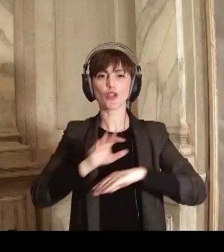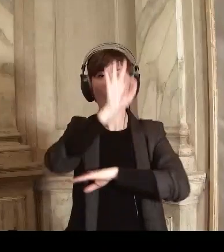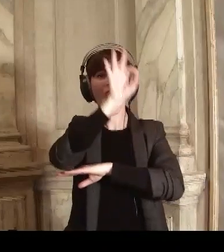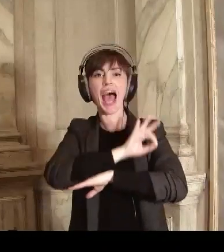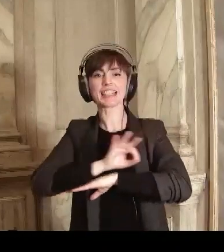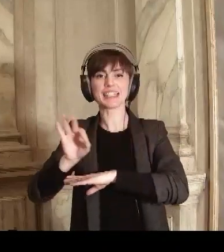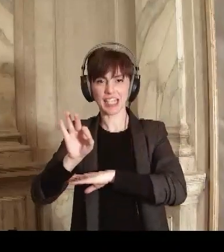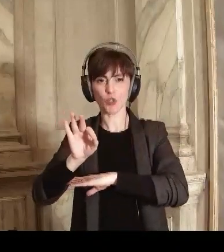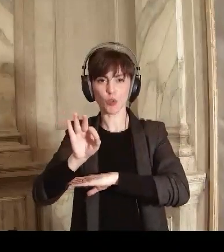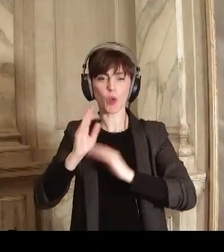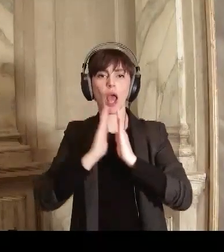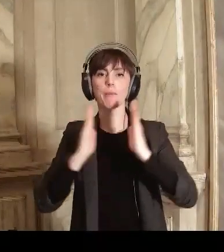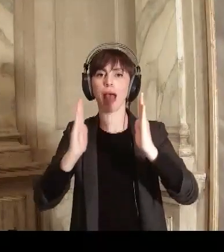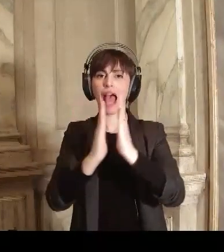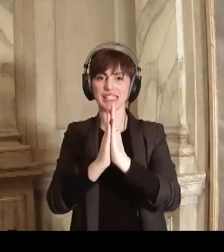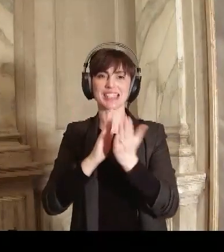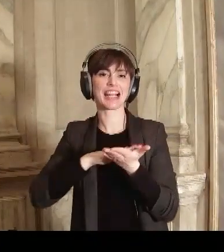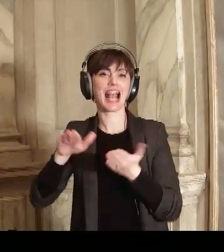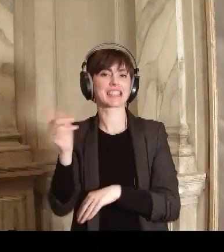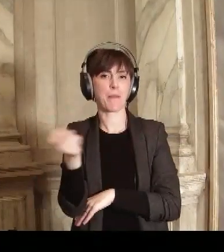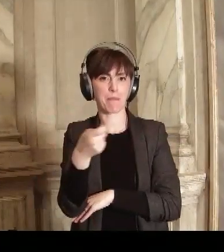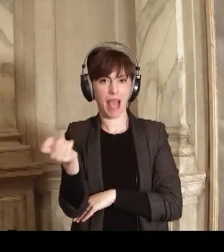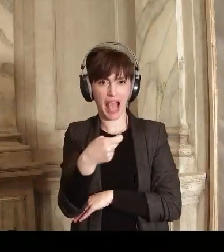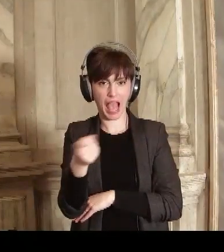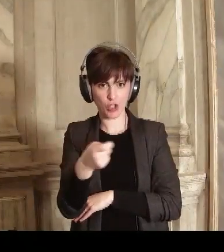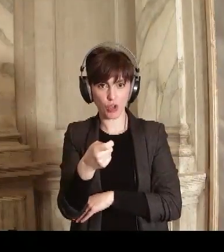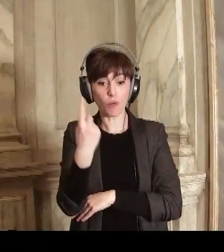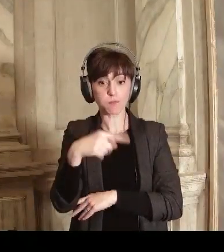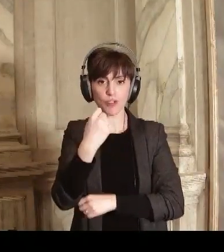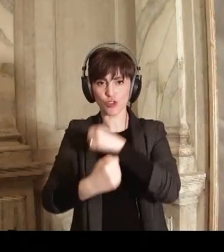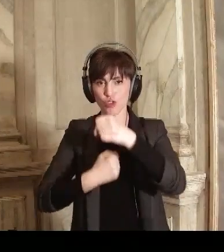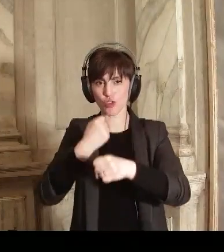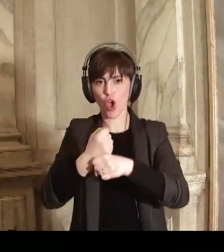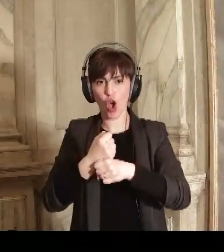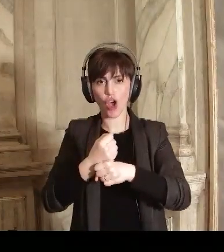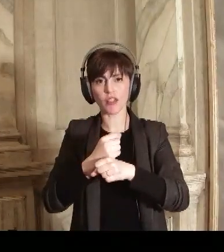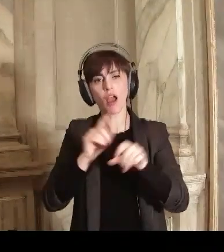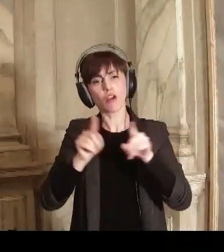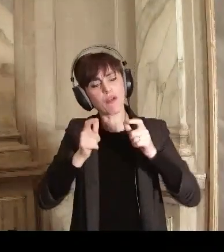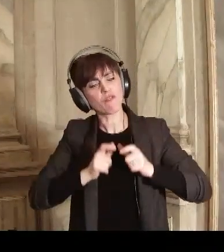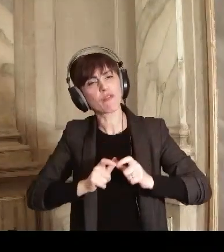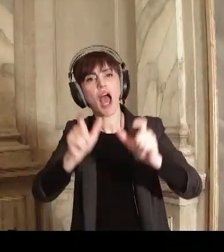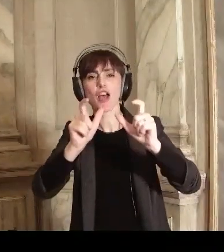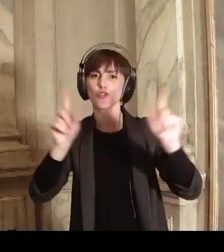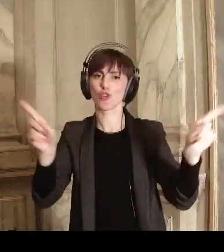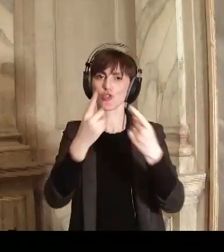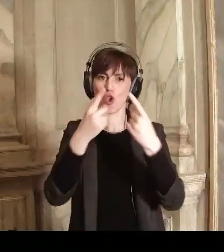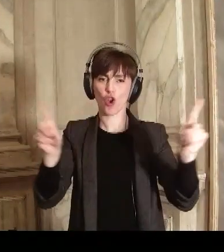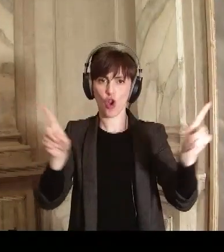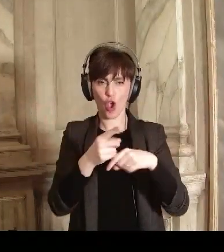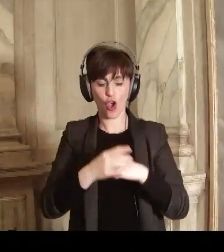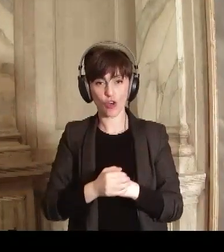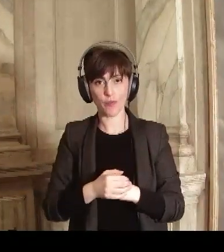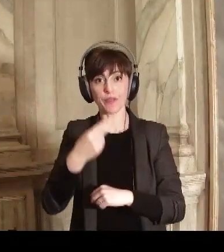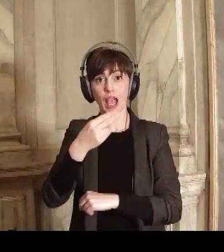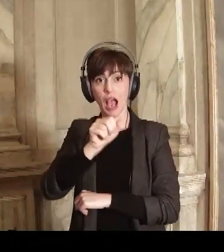di San Marco e nella storia di questo viaggio sonoro. Alberto Hanhaus è un giovanissimo artista,